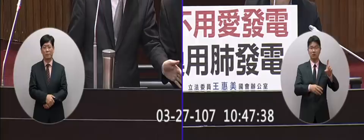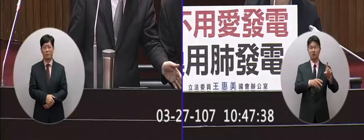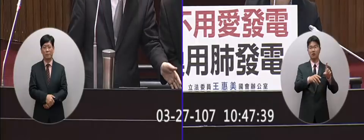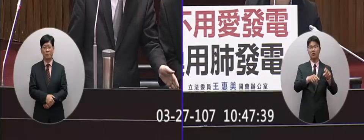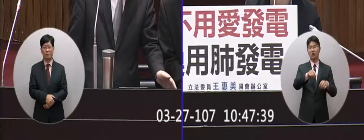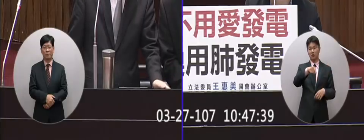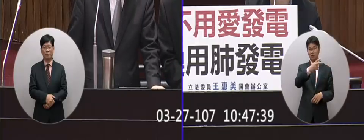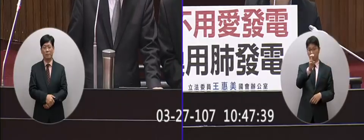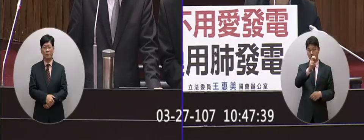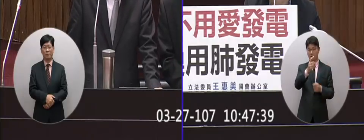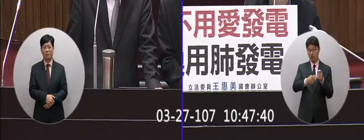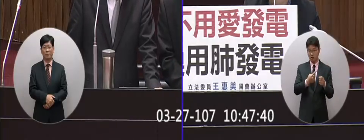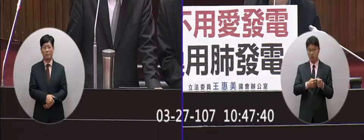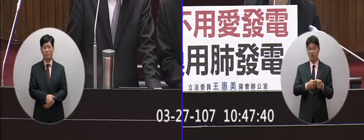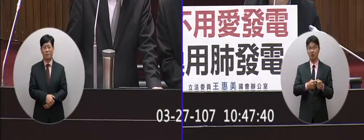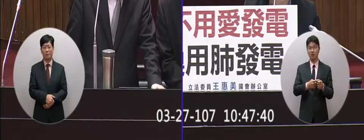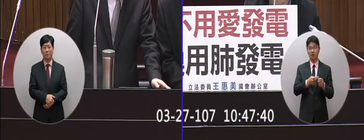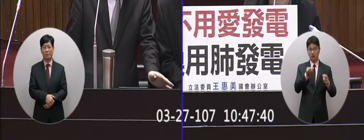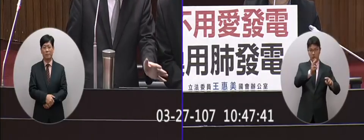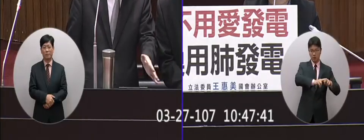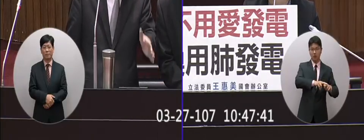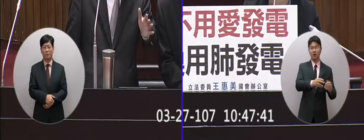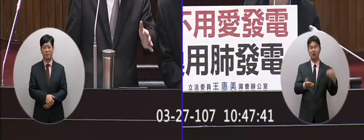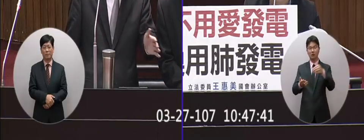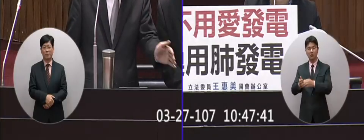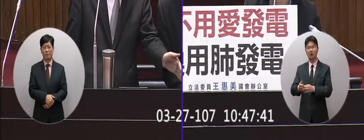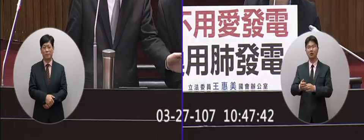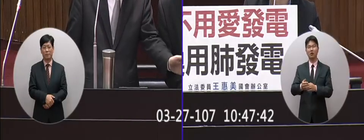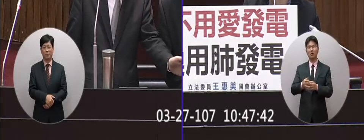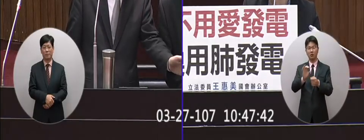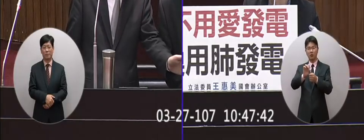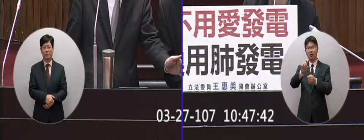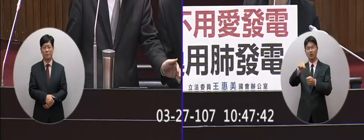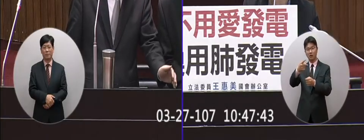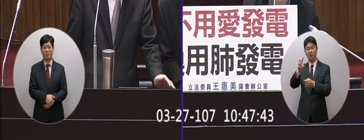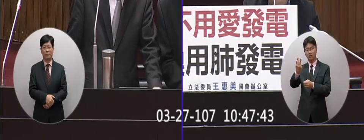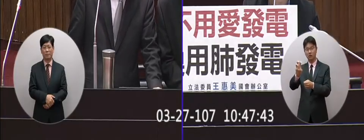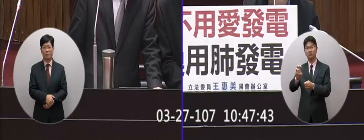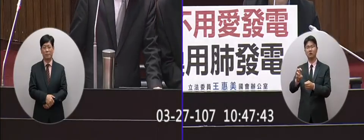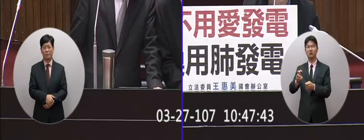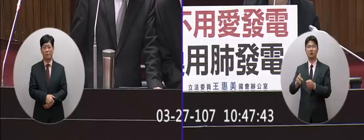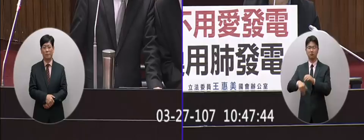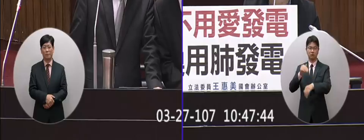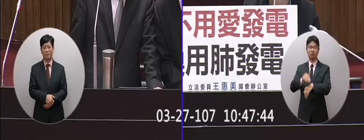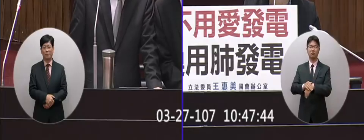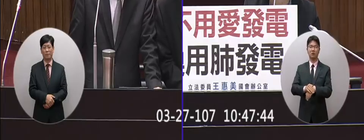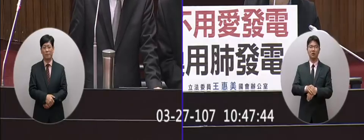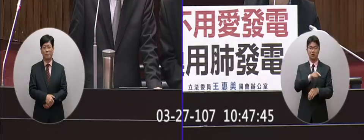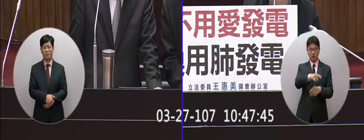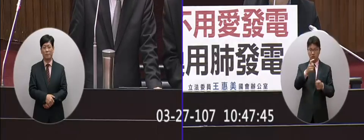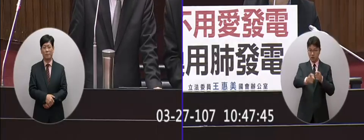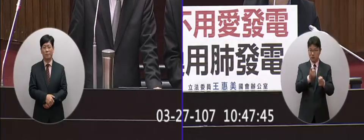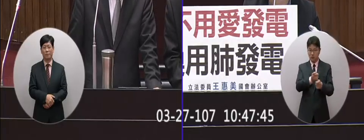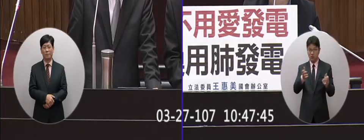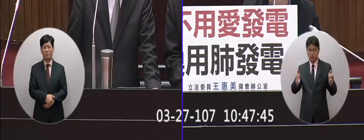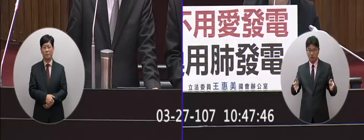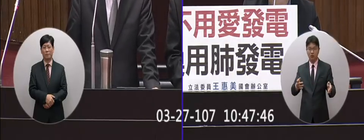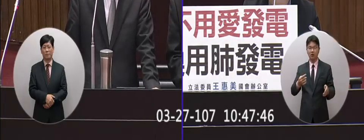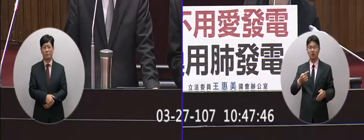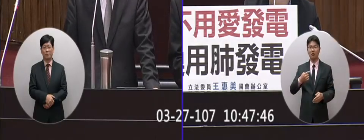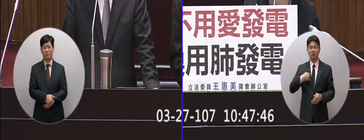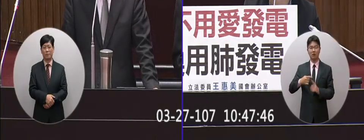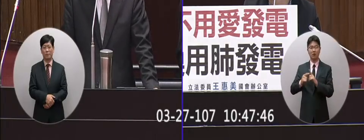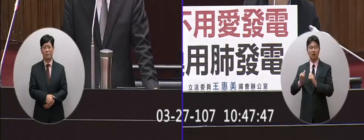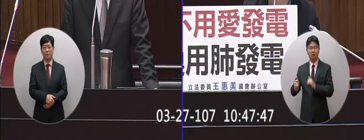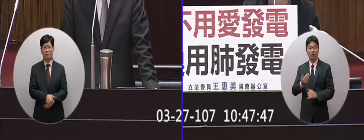除役，直到130年完成。也就是说，113年到120年之中，我们要忍受